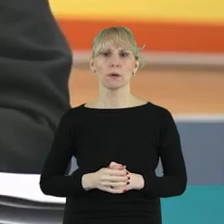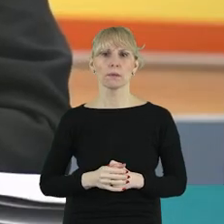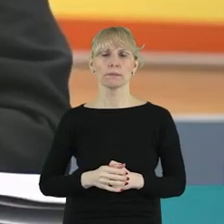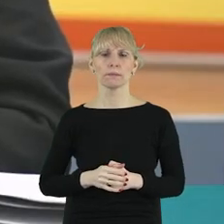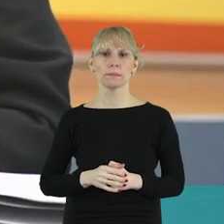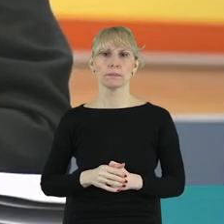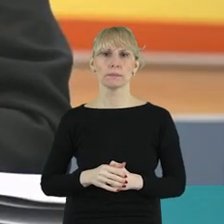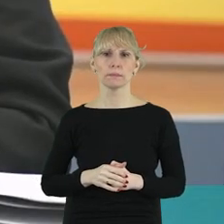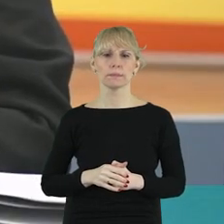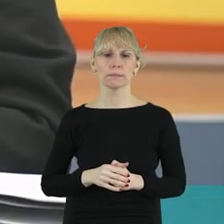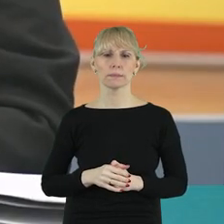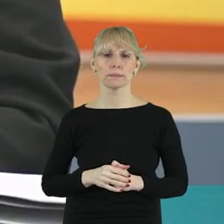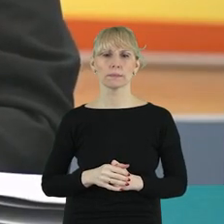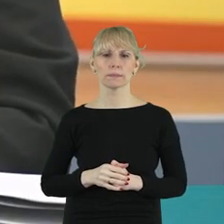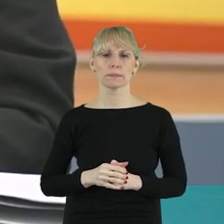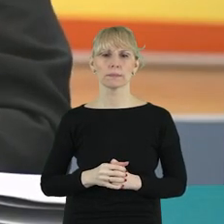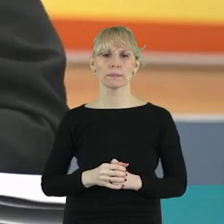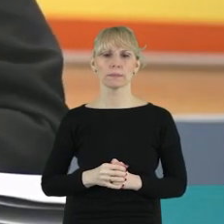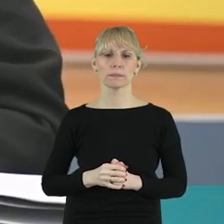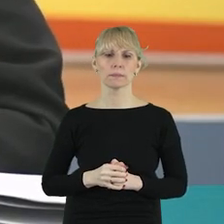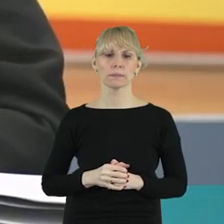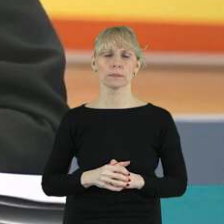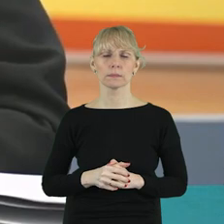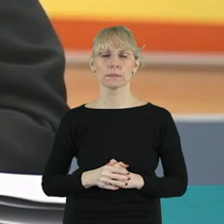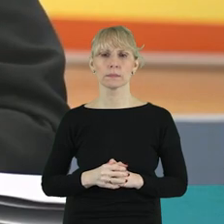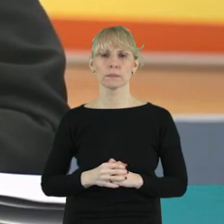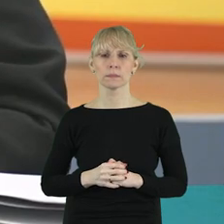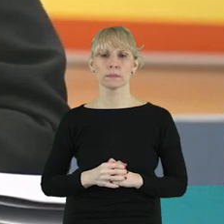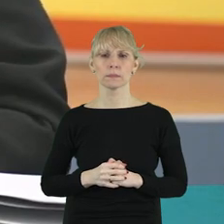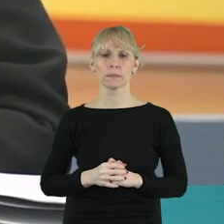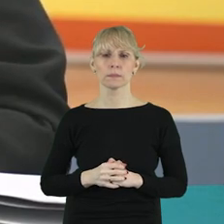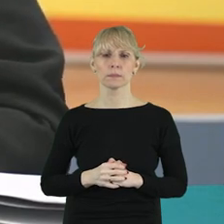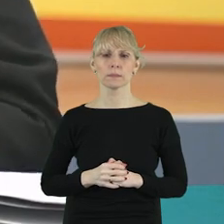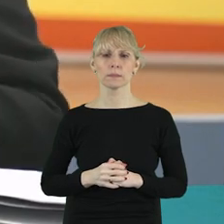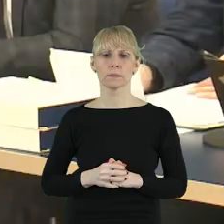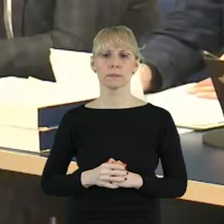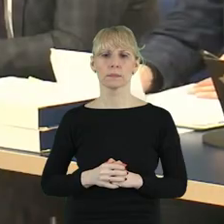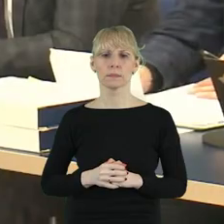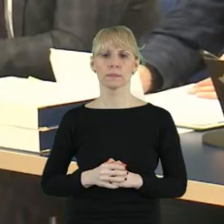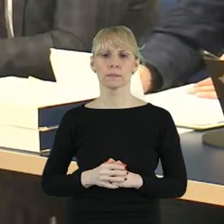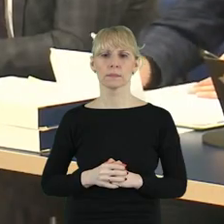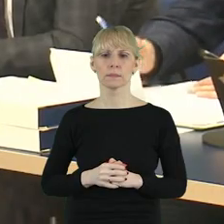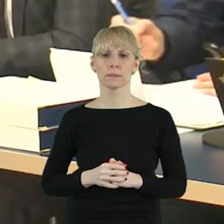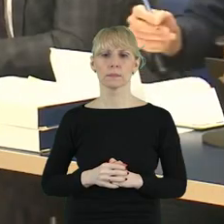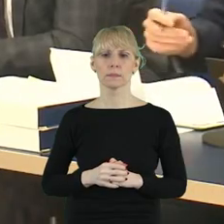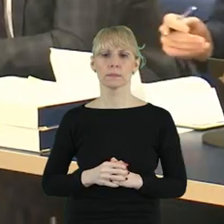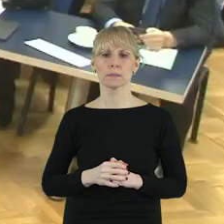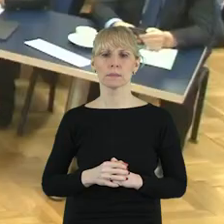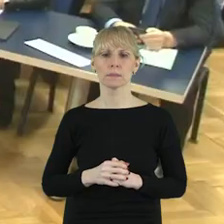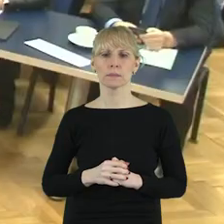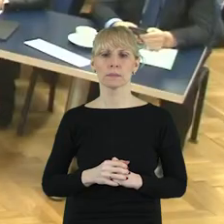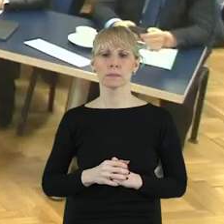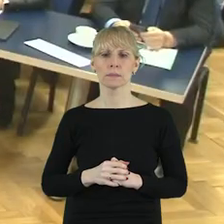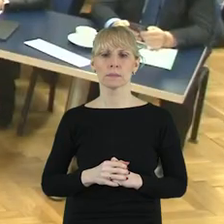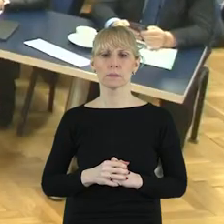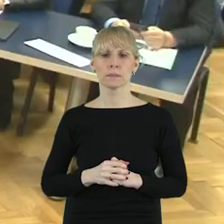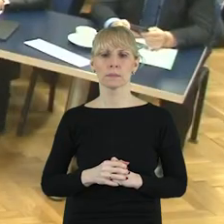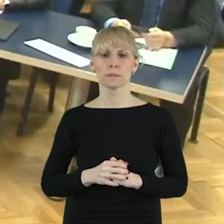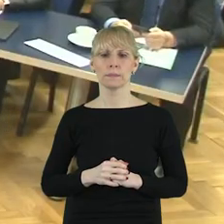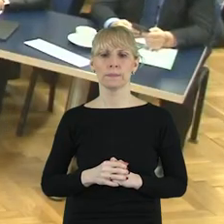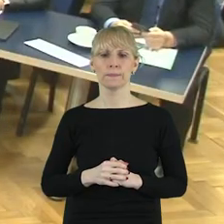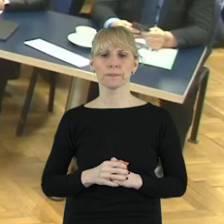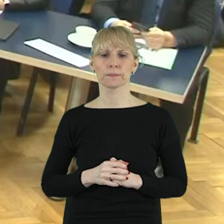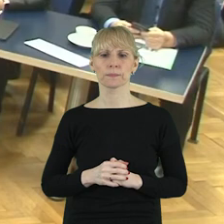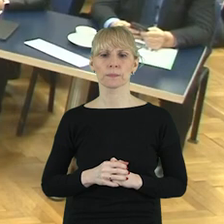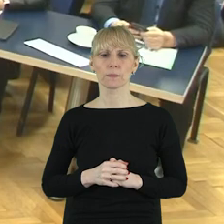Tak. Dokładnie tak, pani przewodnicząca, szanowni państwo. Chciałem